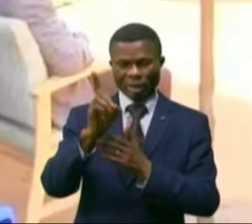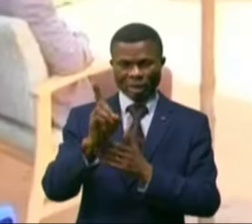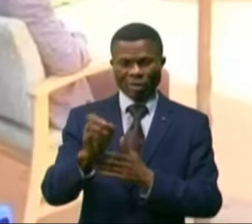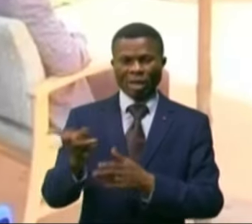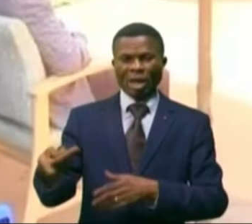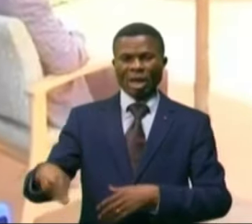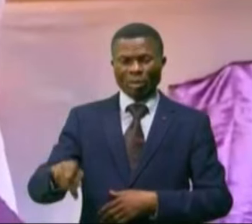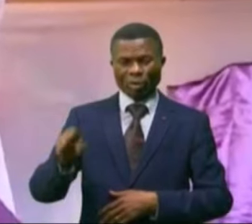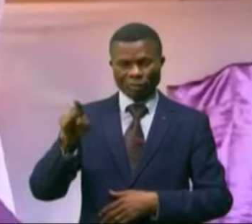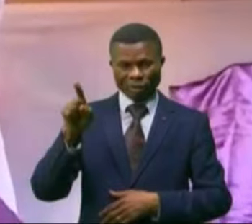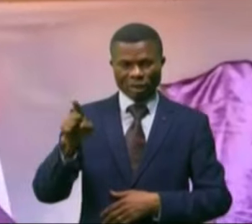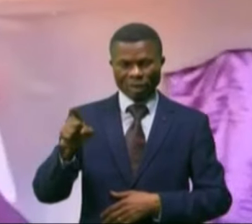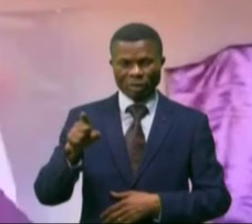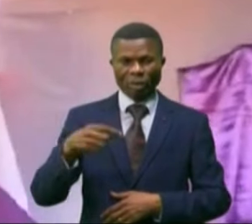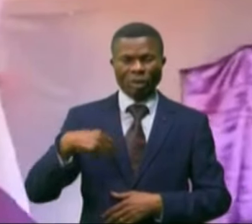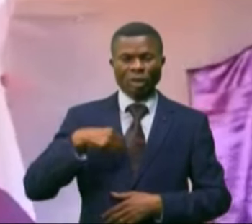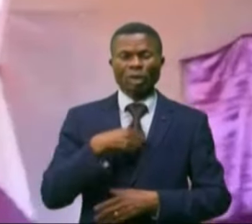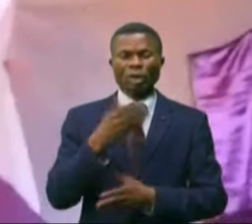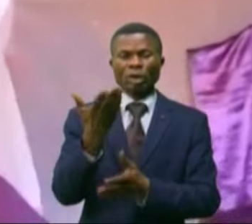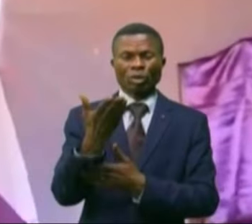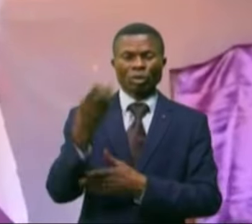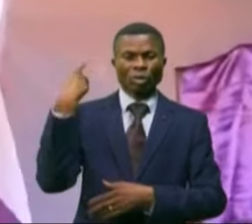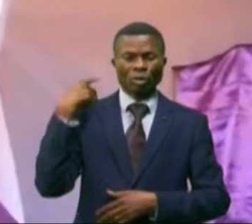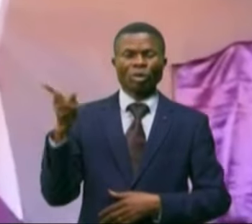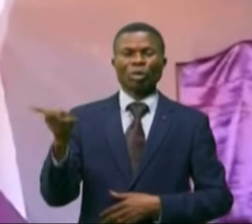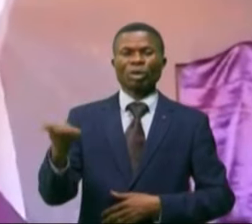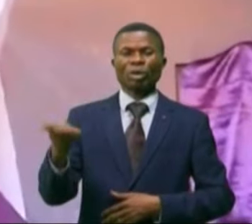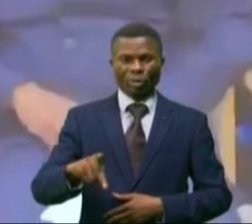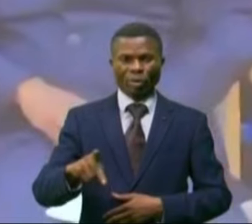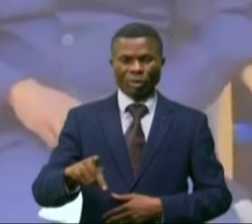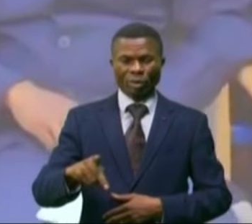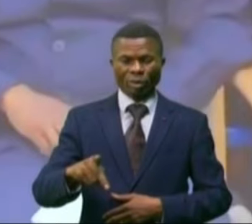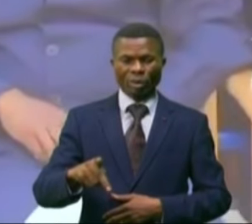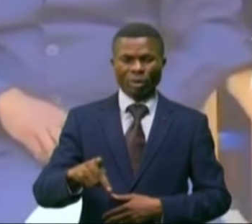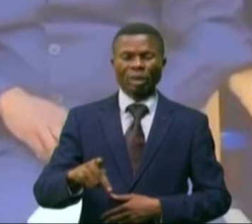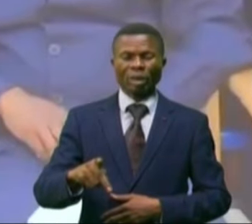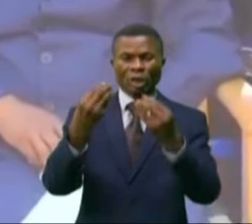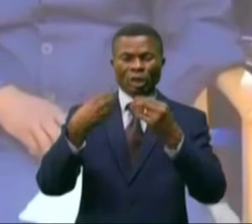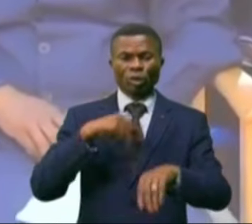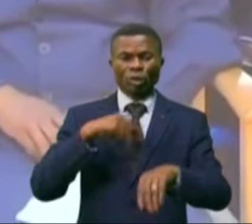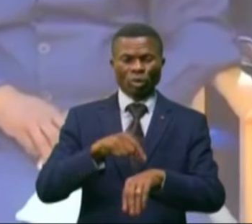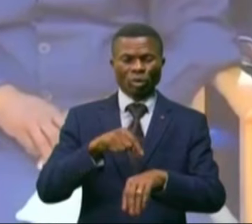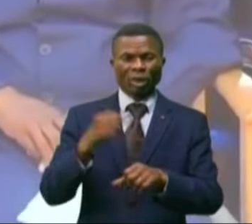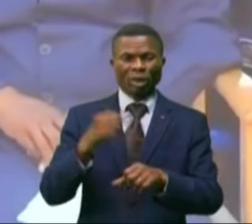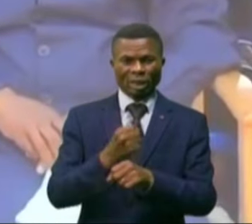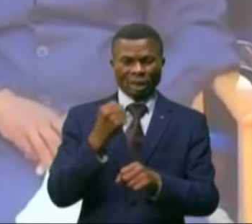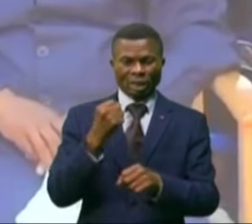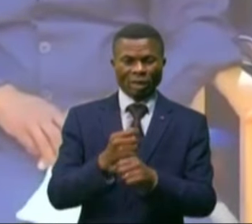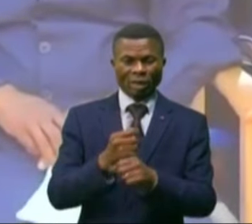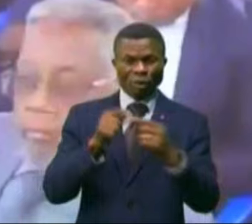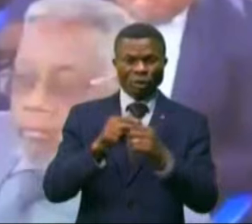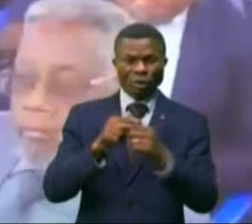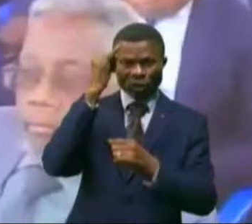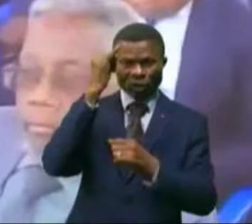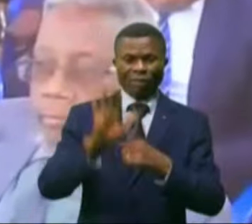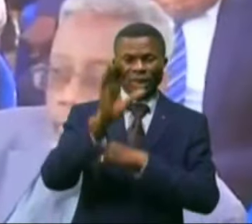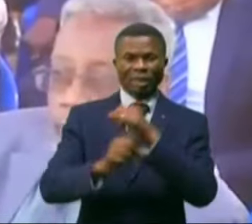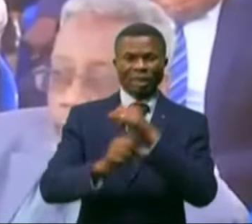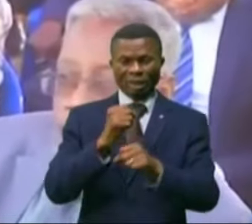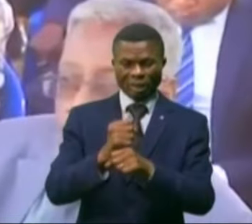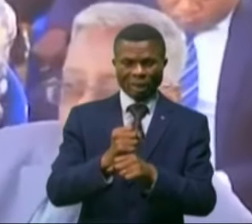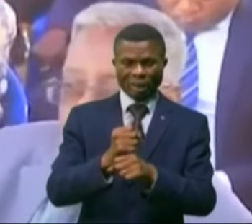cette partie du pays. Nous exhortons aux députés provinciaux, donnez-lui le temps de travailler jusqu'à la fin de son mandat pour